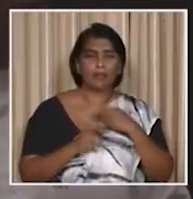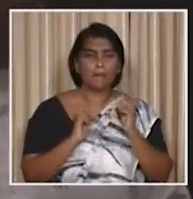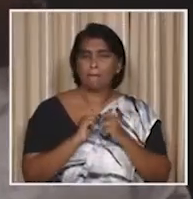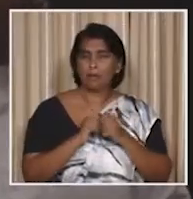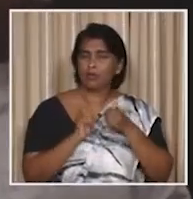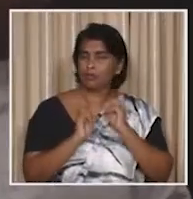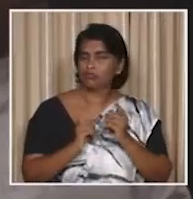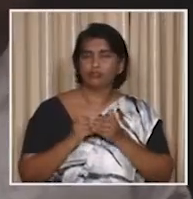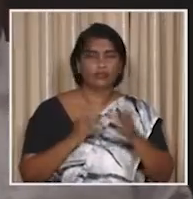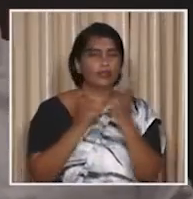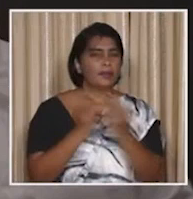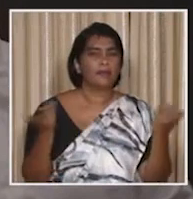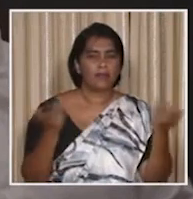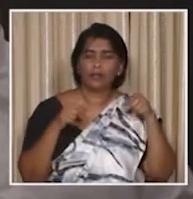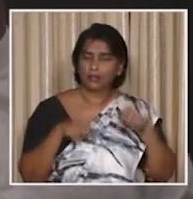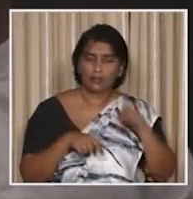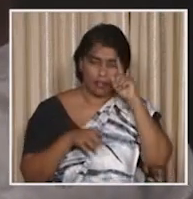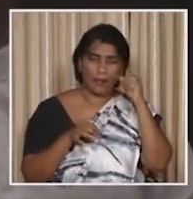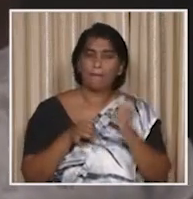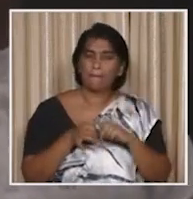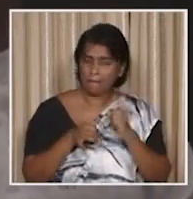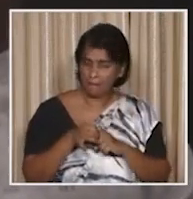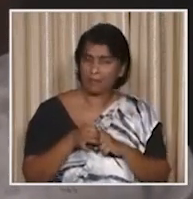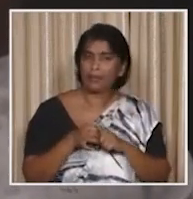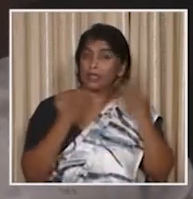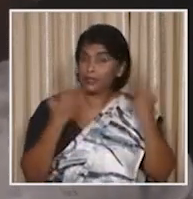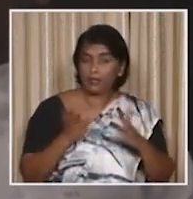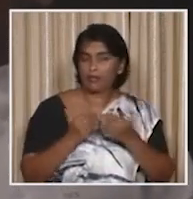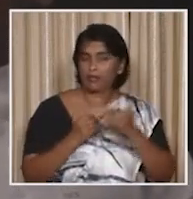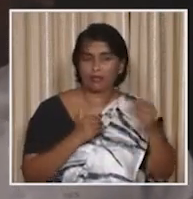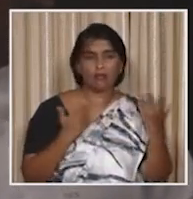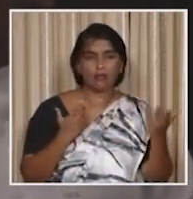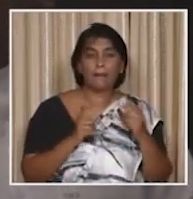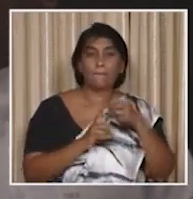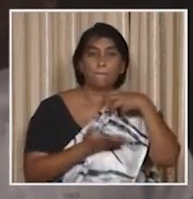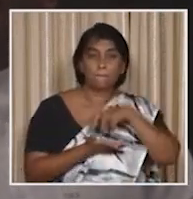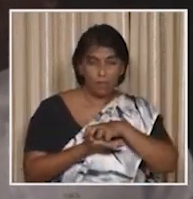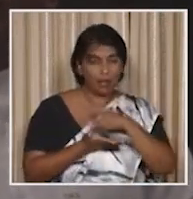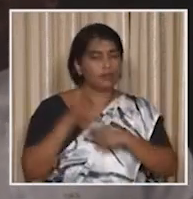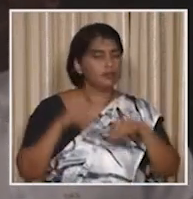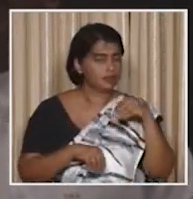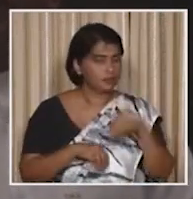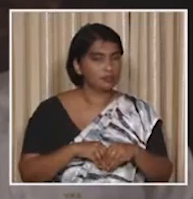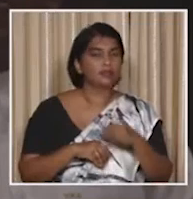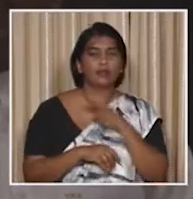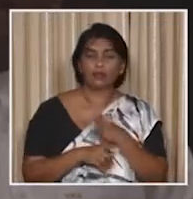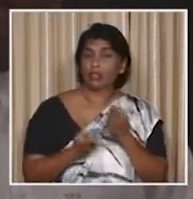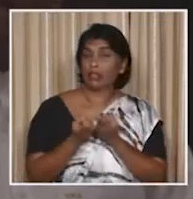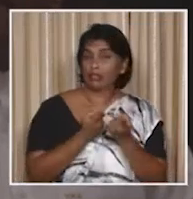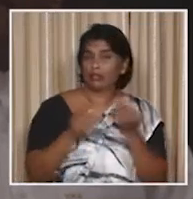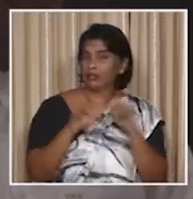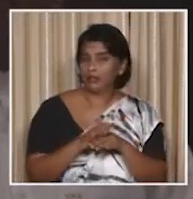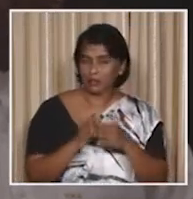ප්‍රශ්නේ මෙහෙම අවසන් කරගන්න බෑ දැන් බලන්න මේ ප්‍රශ්නය එතනින් අවසන් වුණේ නැහැ පළාත් සභා ක්‍රමයාව ඉවලේකට තරං කරේ